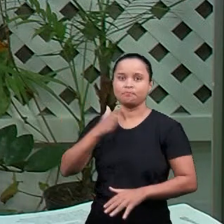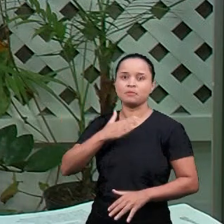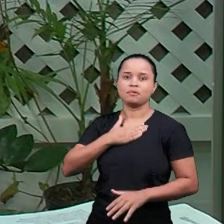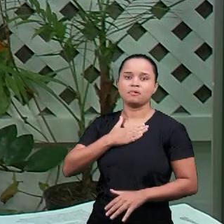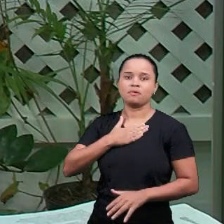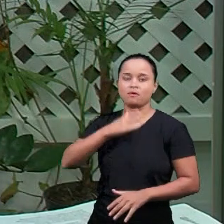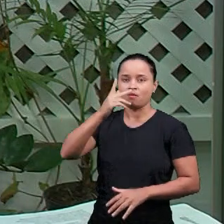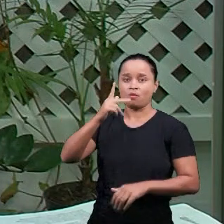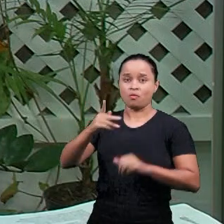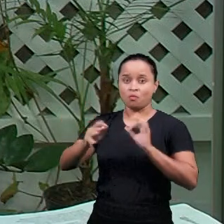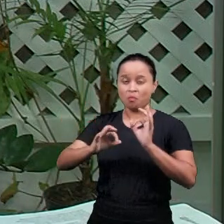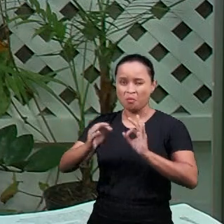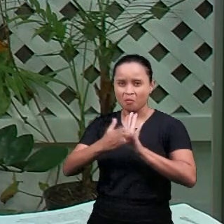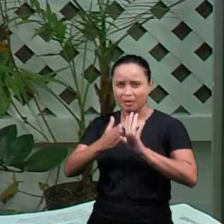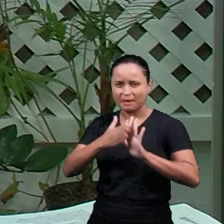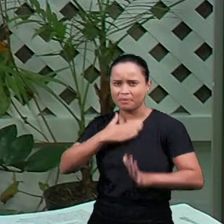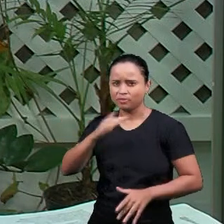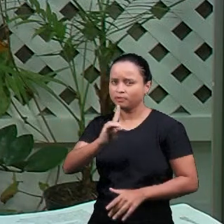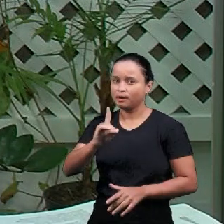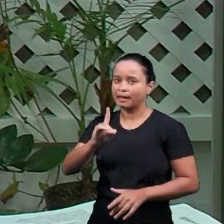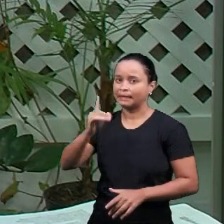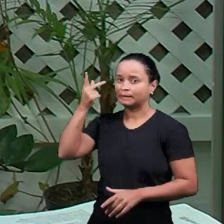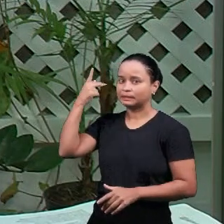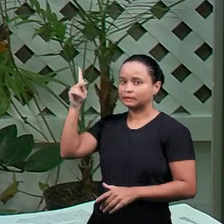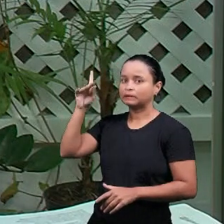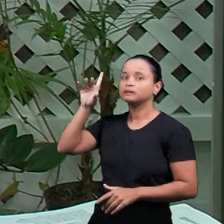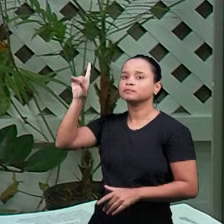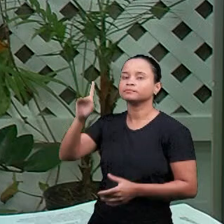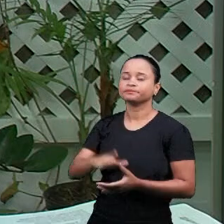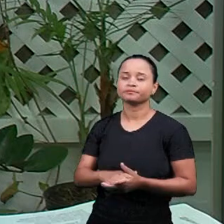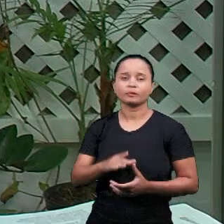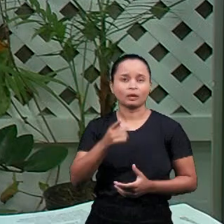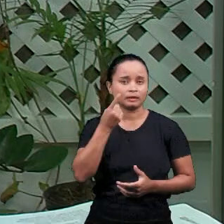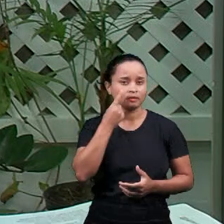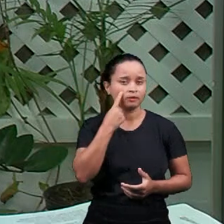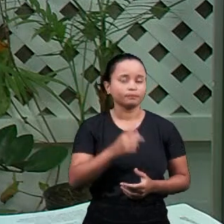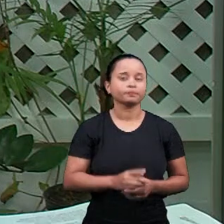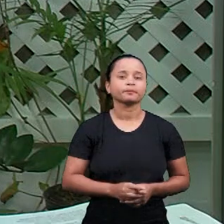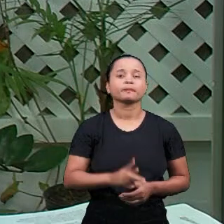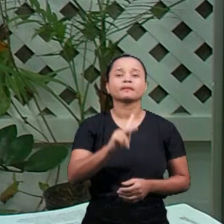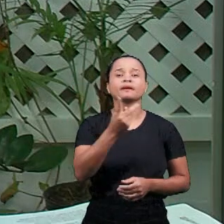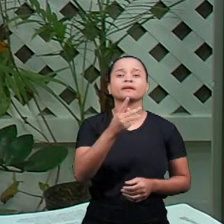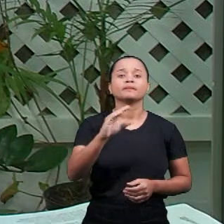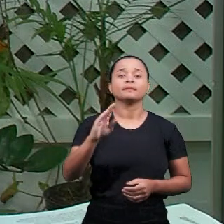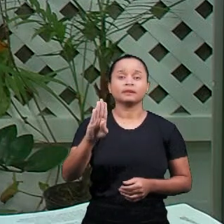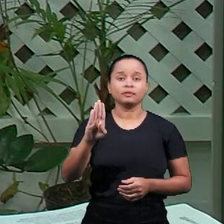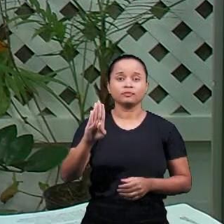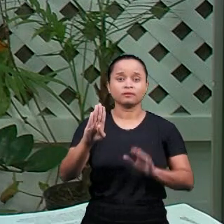Vous voyez bien, Hébreu nous dit 10,